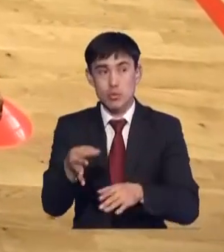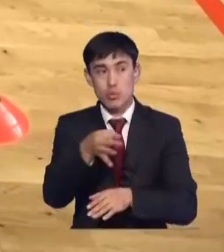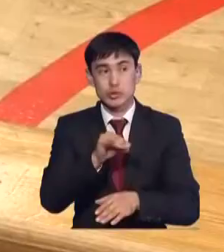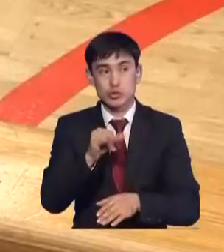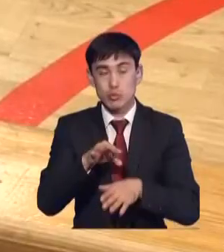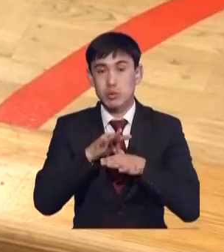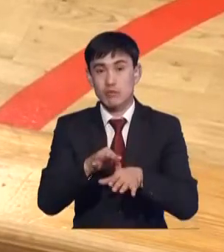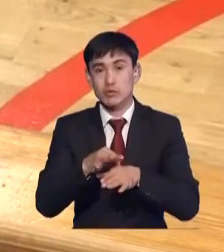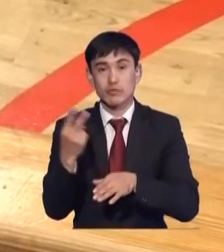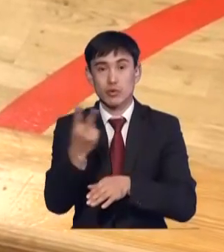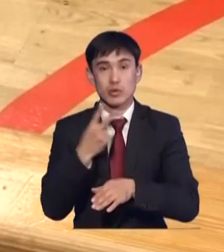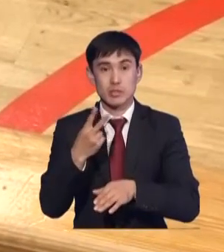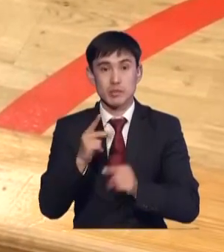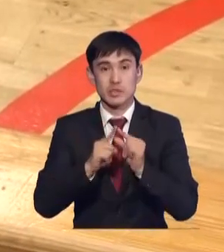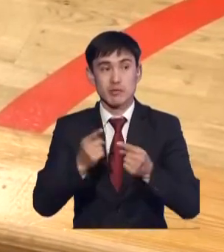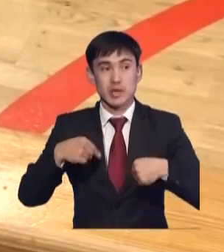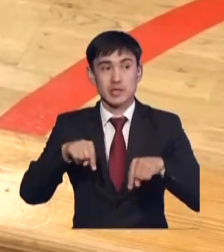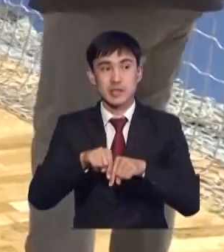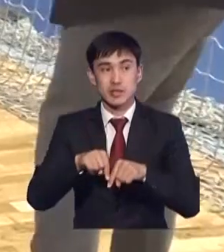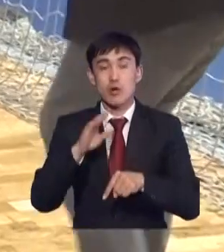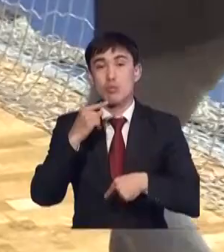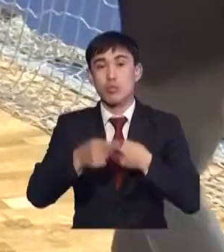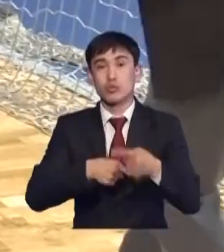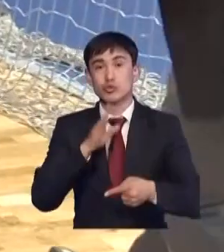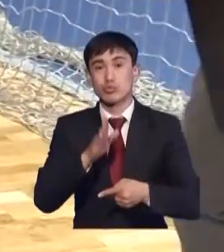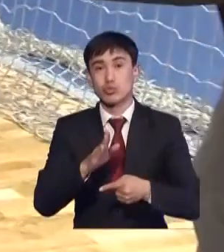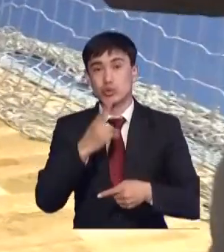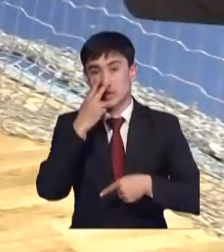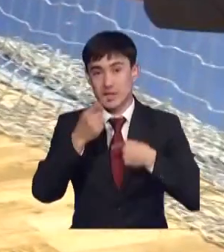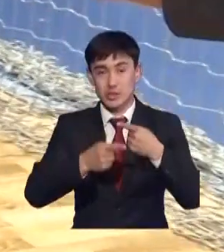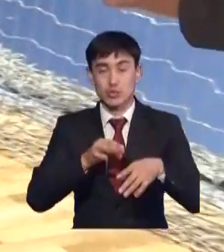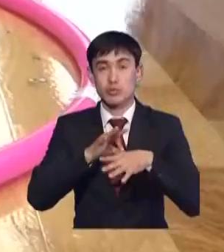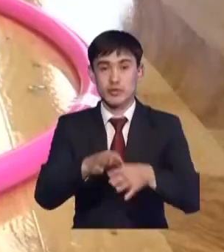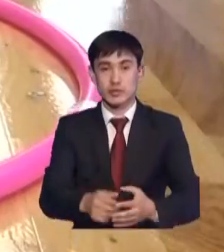тсу проводятся во второй раз по словам организаторов в будущем они станут